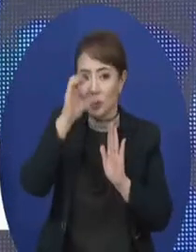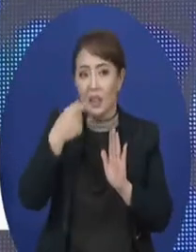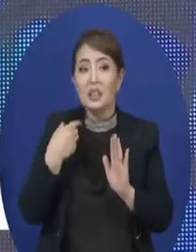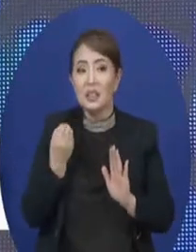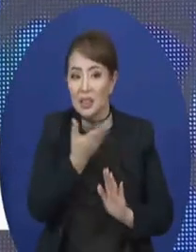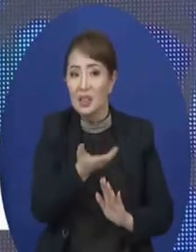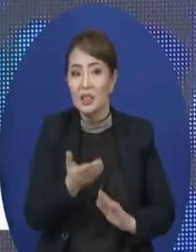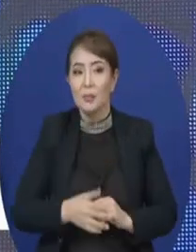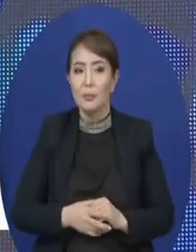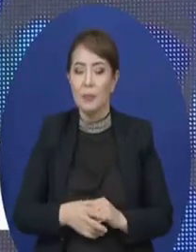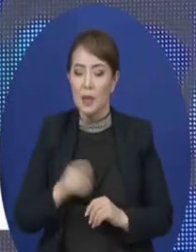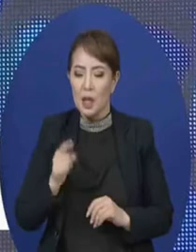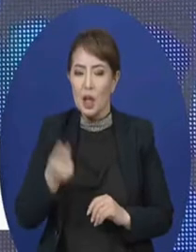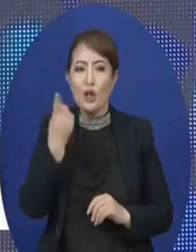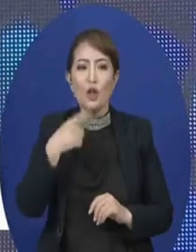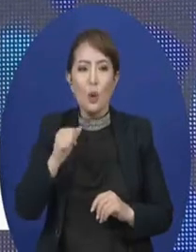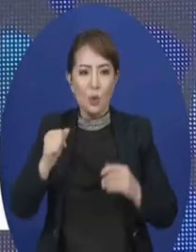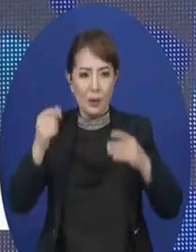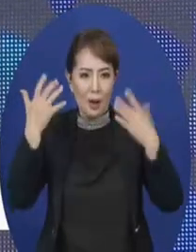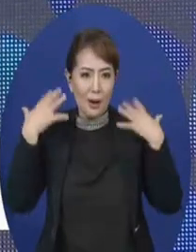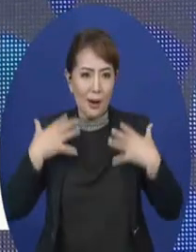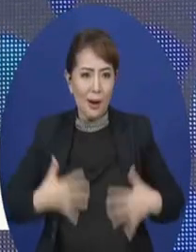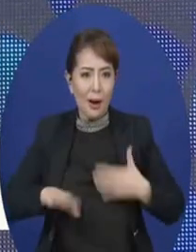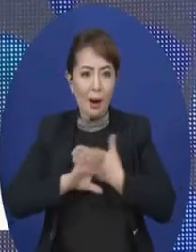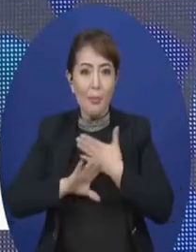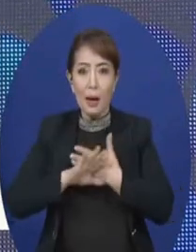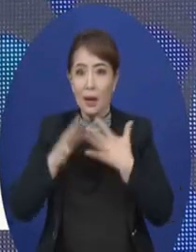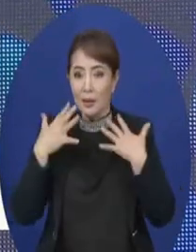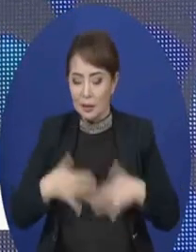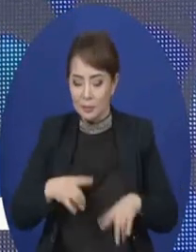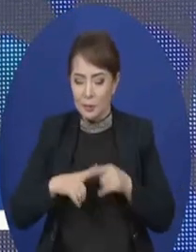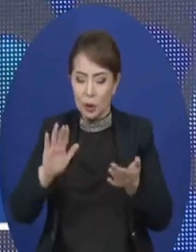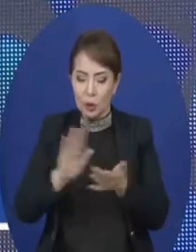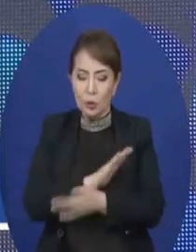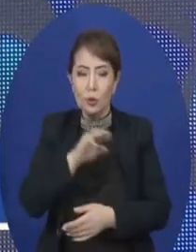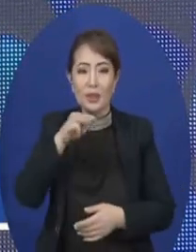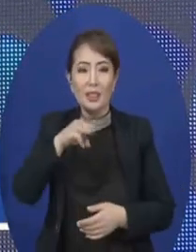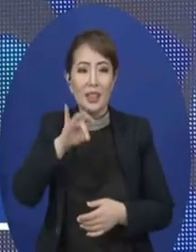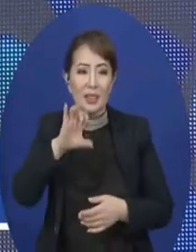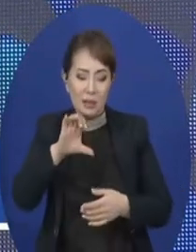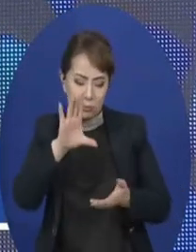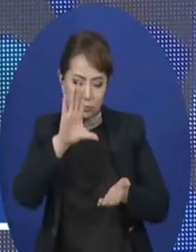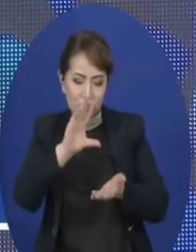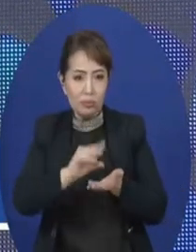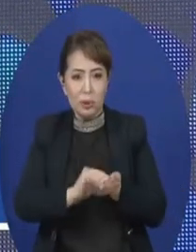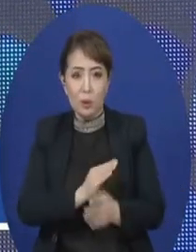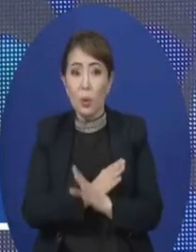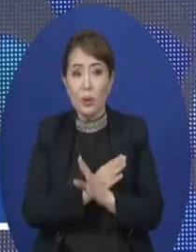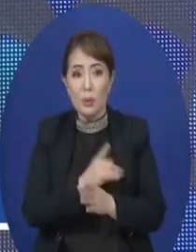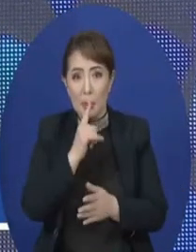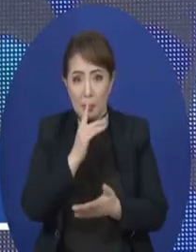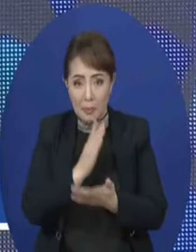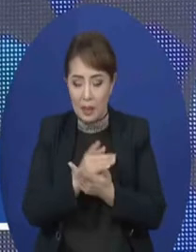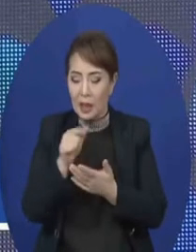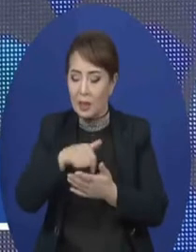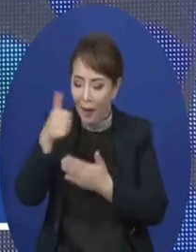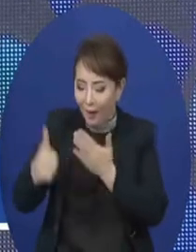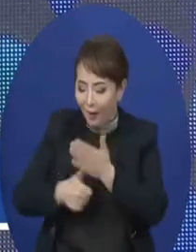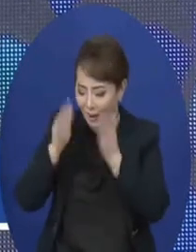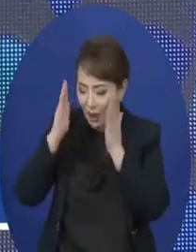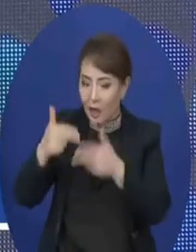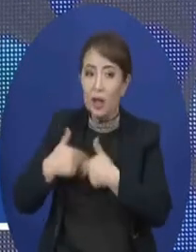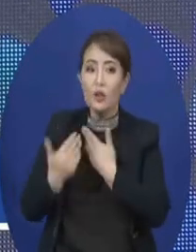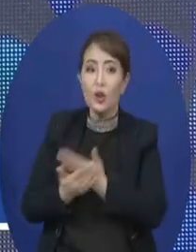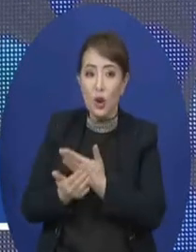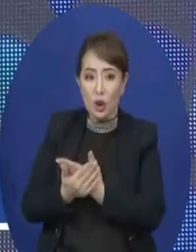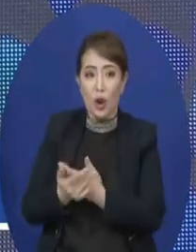Эрүүлэндийн байгууллага нэг удаагийн хувийн хамгаалалт хэрэгсэл төрөвчлсөн тесттийн нөөц дуусж байна. Иймд энэ хангалтанд анхаарч шиг